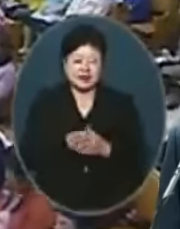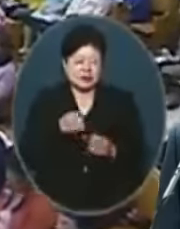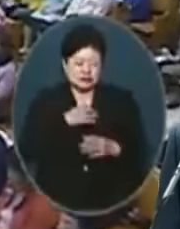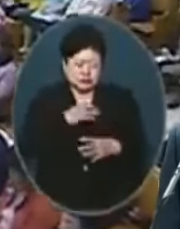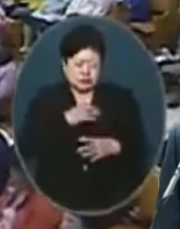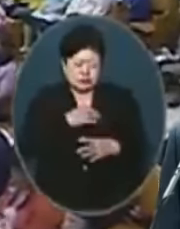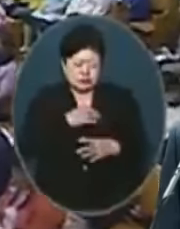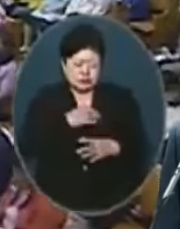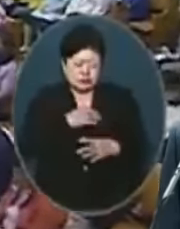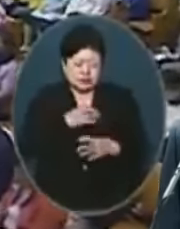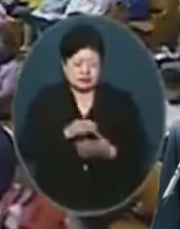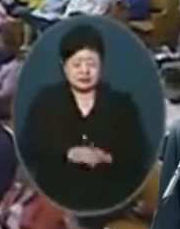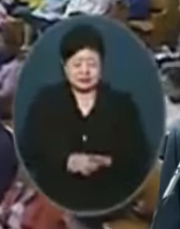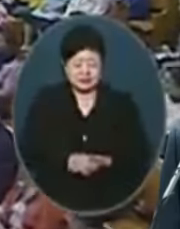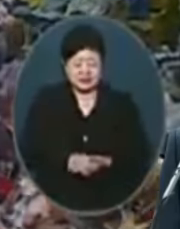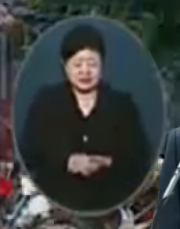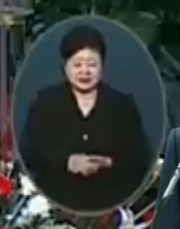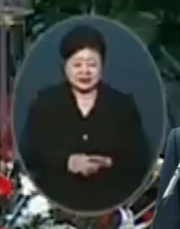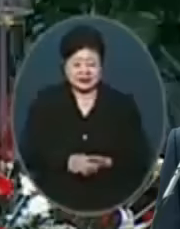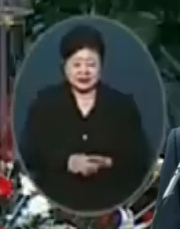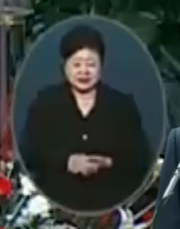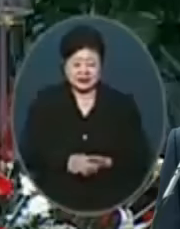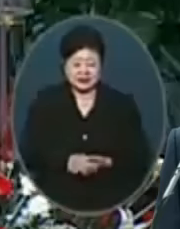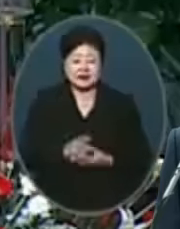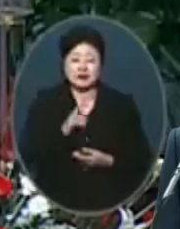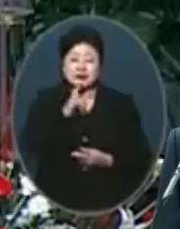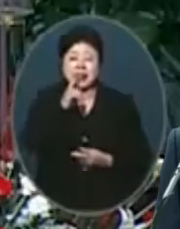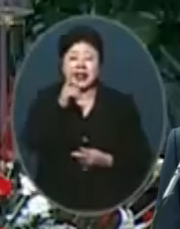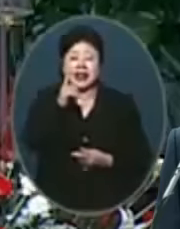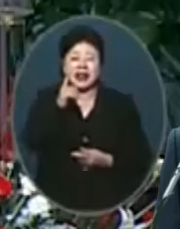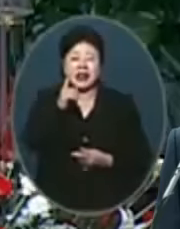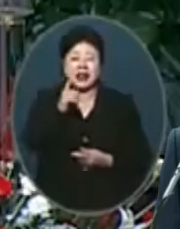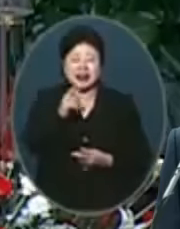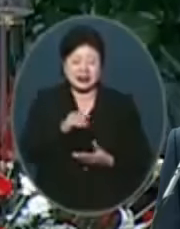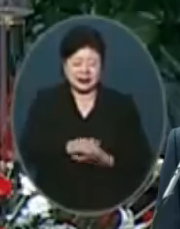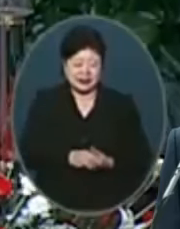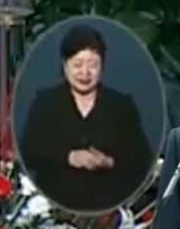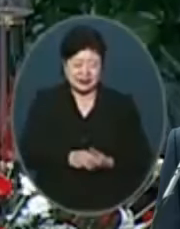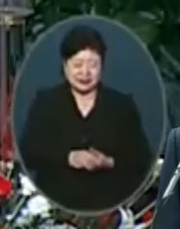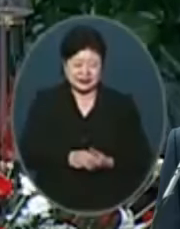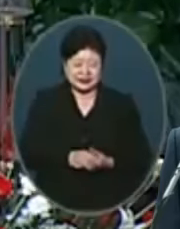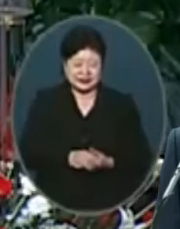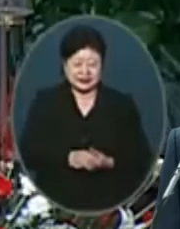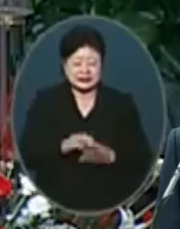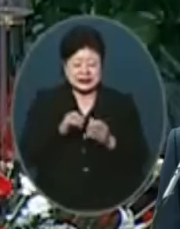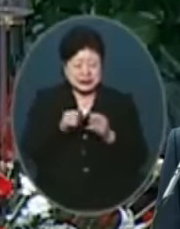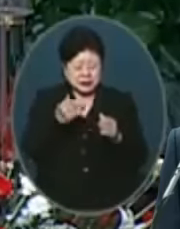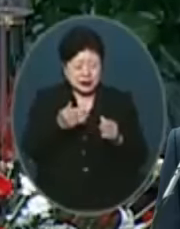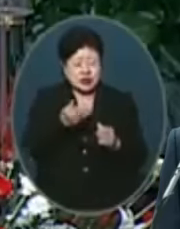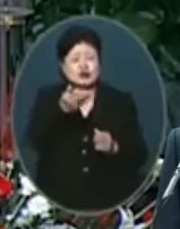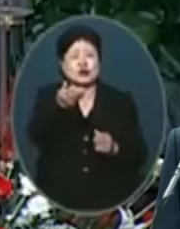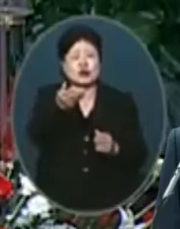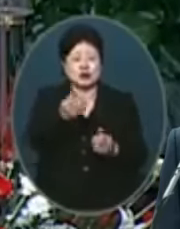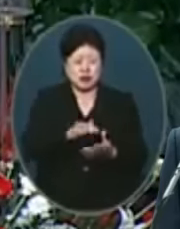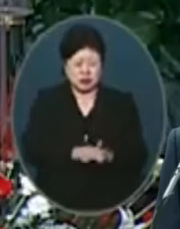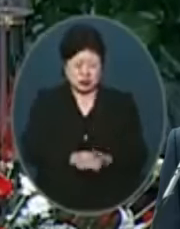혼비백산을 무서운 정보를 기다리고 있는 백성들에게